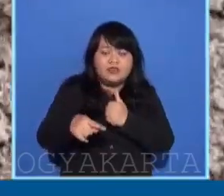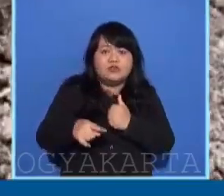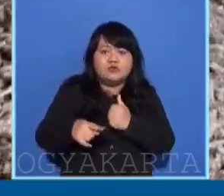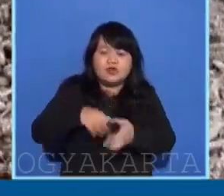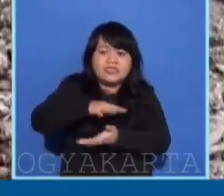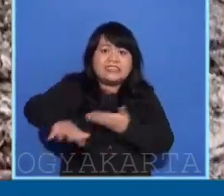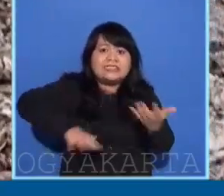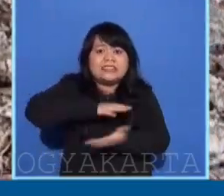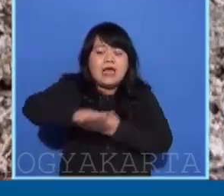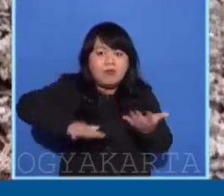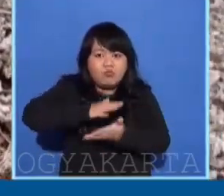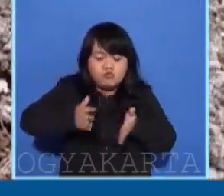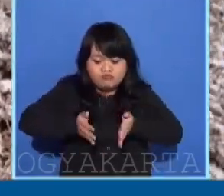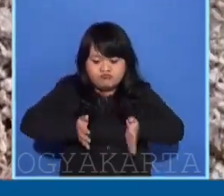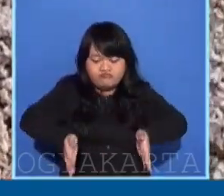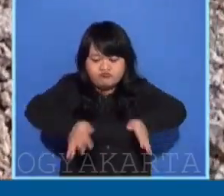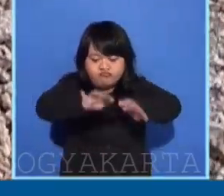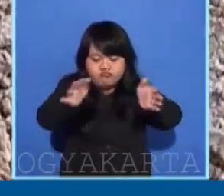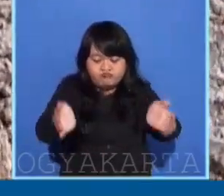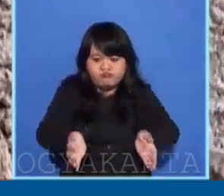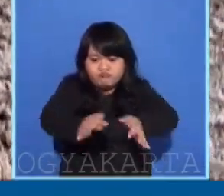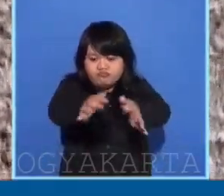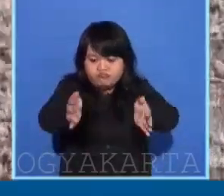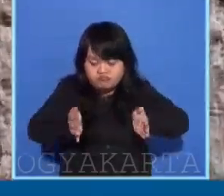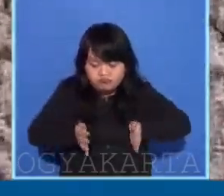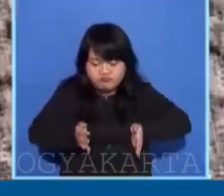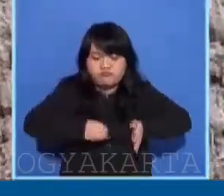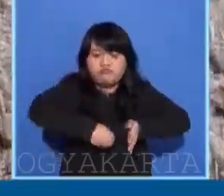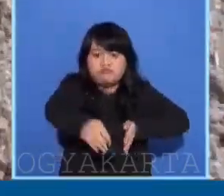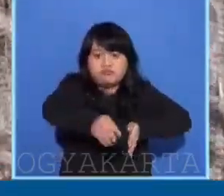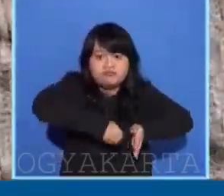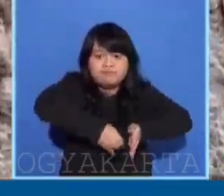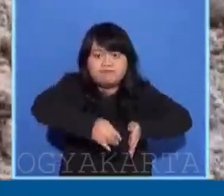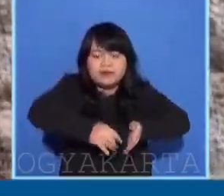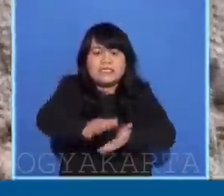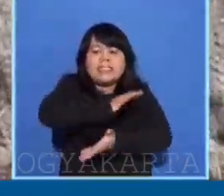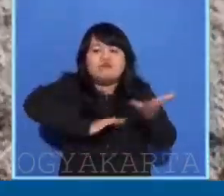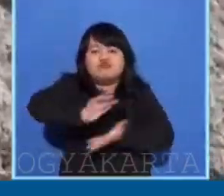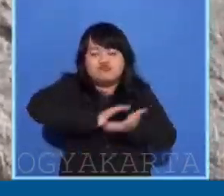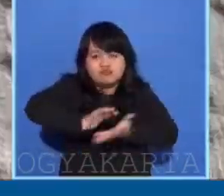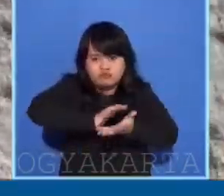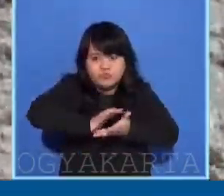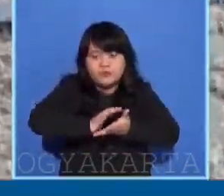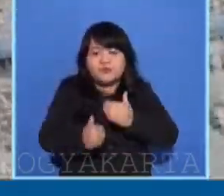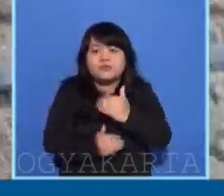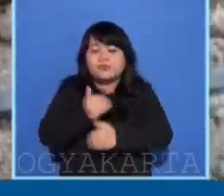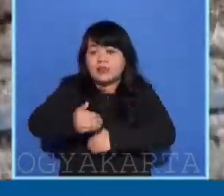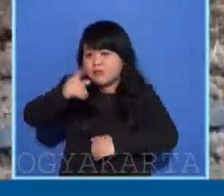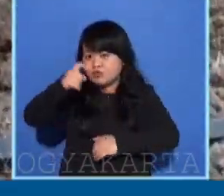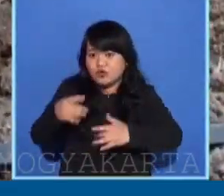dipunamp wten Inan inkang sampun dipun siapaken lajeng mangke dipun campur sawetawis Kang